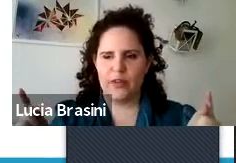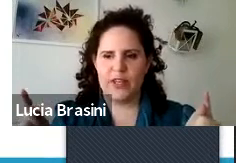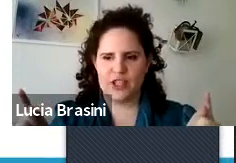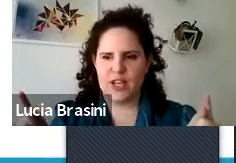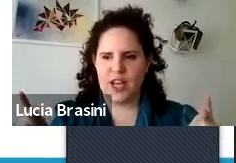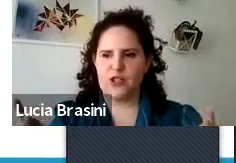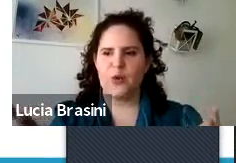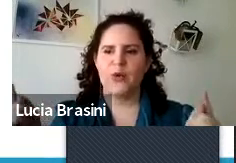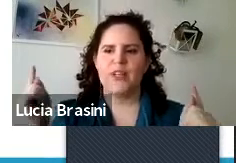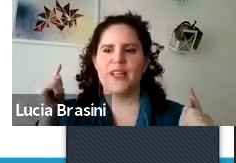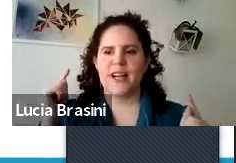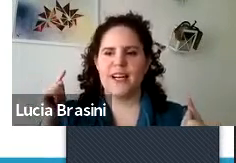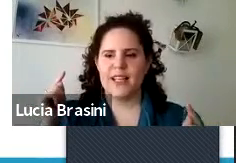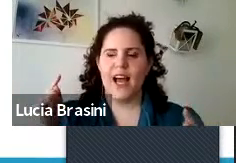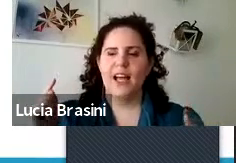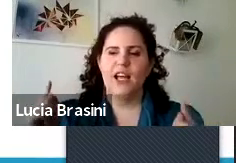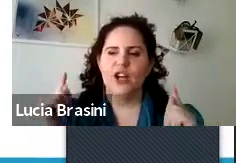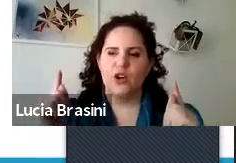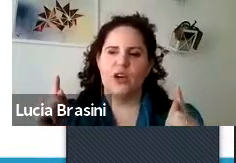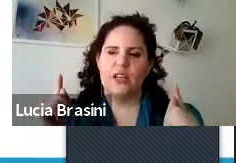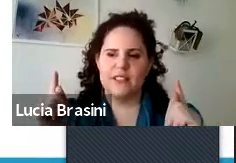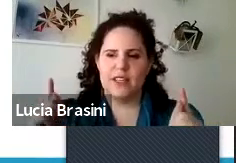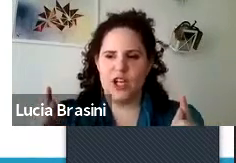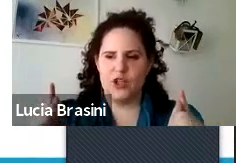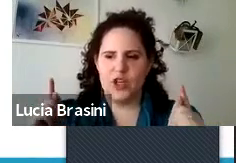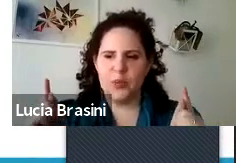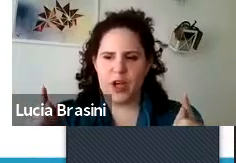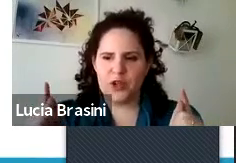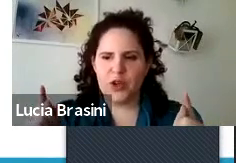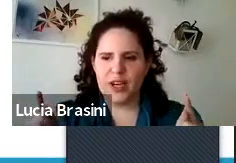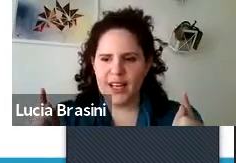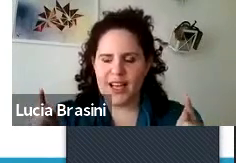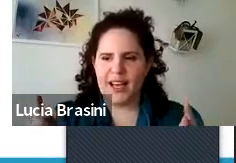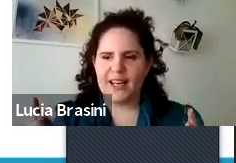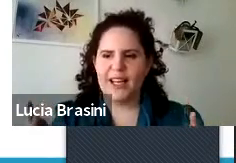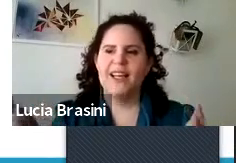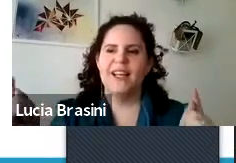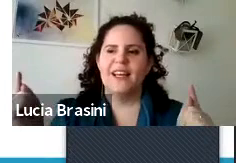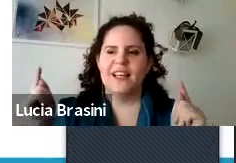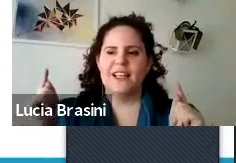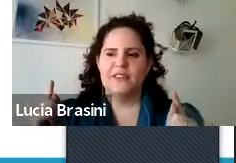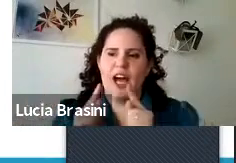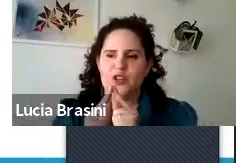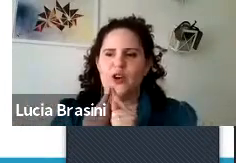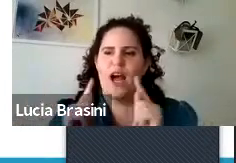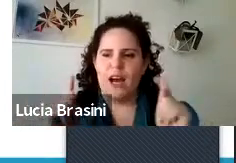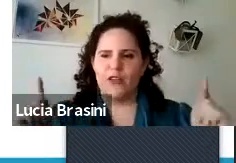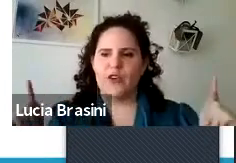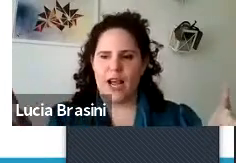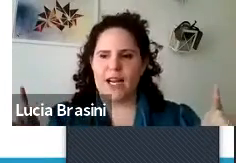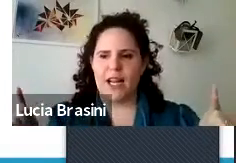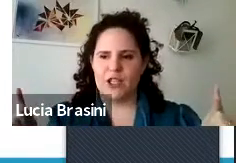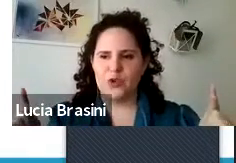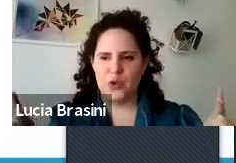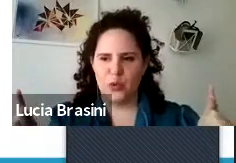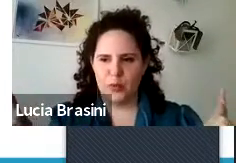cui si può avere accesso. Quindi in realtà io, inserendo l'impianto cocleare, vado a lavorare anche sul